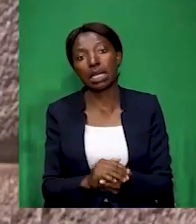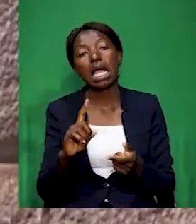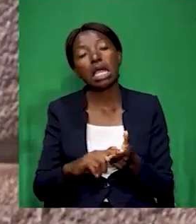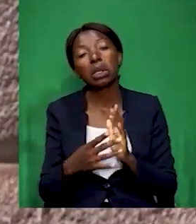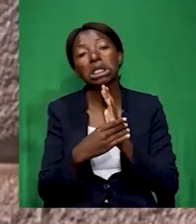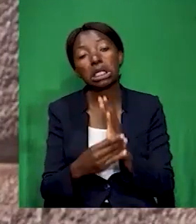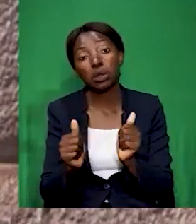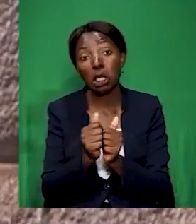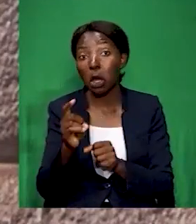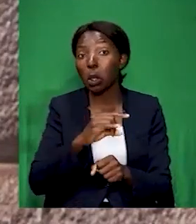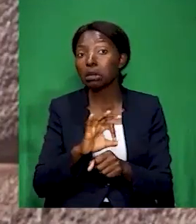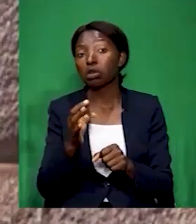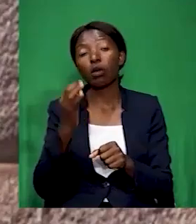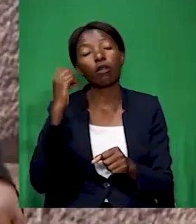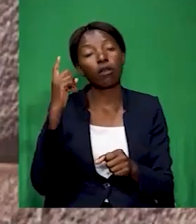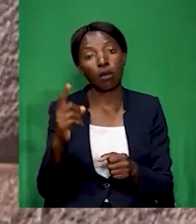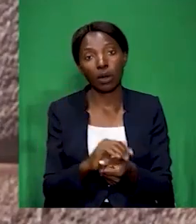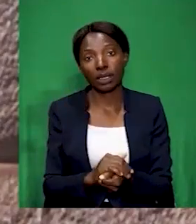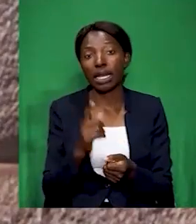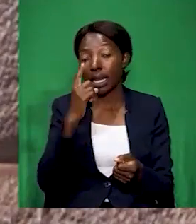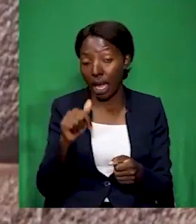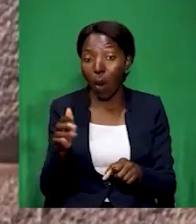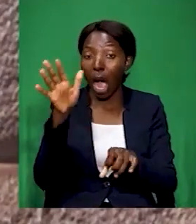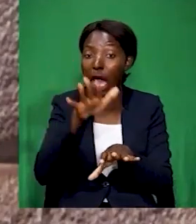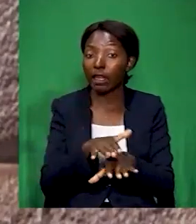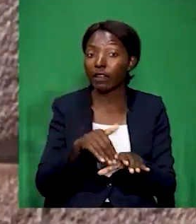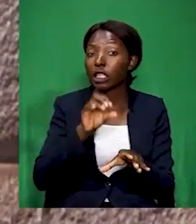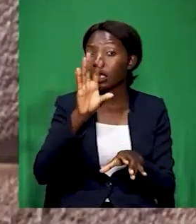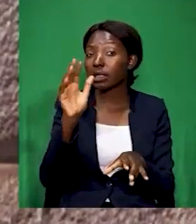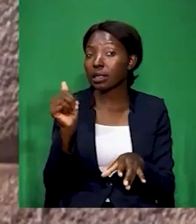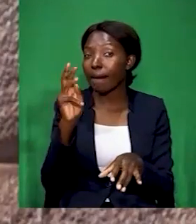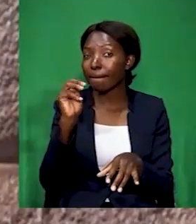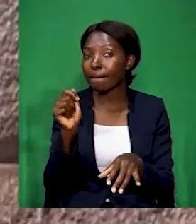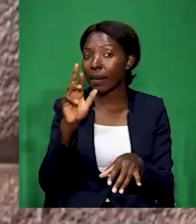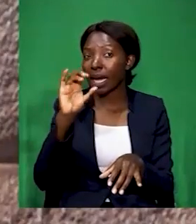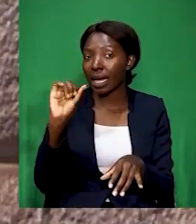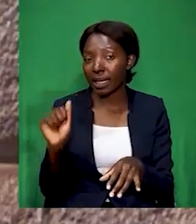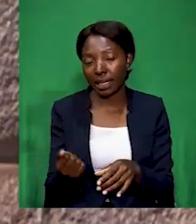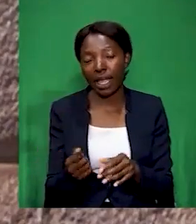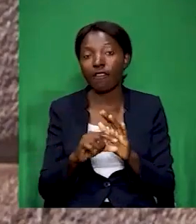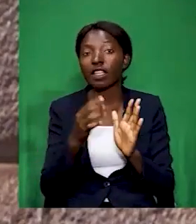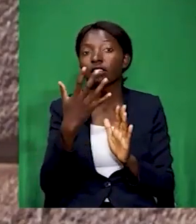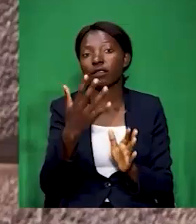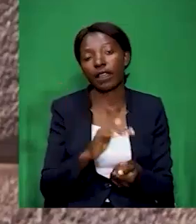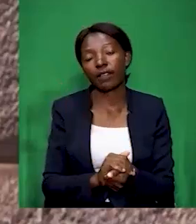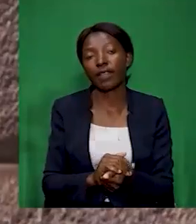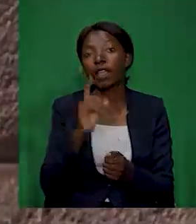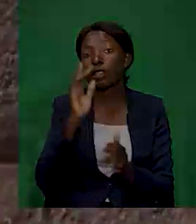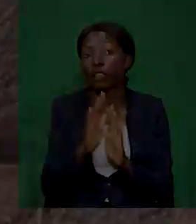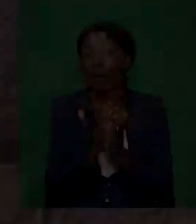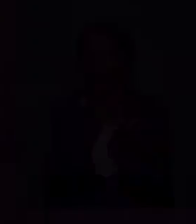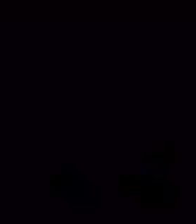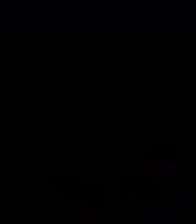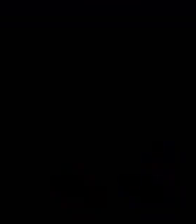Vanotunga miri wanemweya wa Mwari. Anoshuka pa Samaria tripana chapter 8. Pano ashuka pa Samaria verse ya 5. Bible rinoti